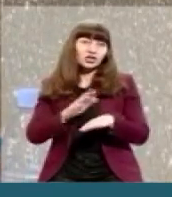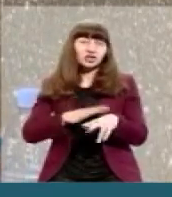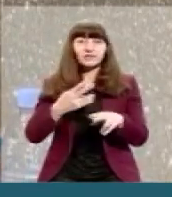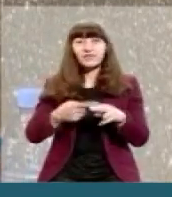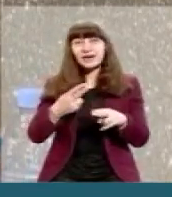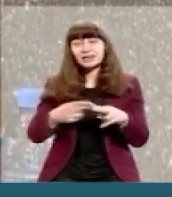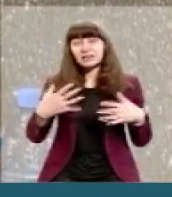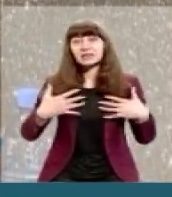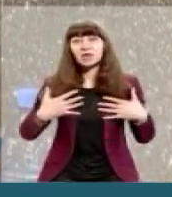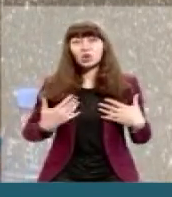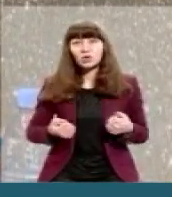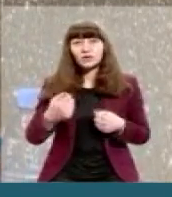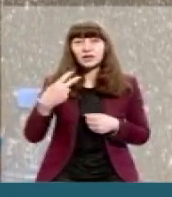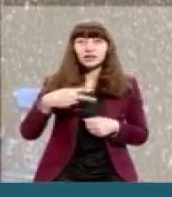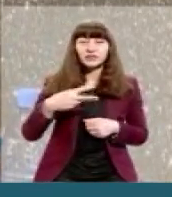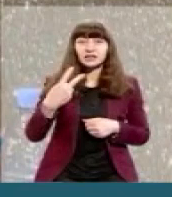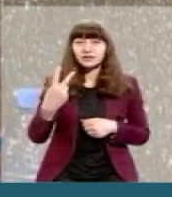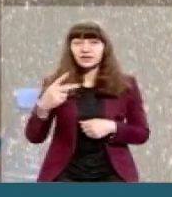вреда здоровью на